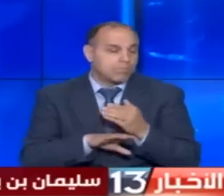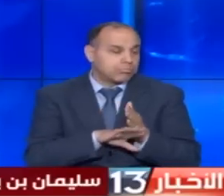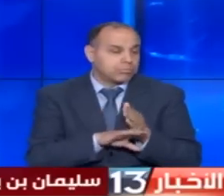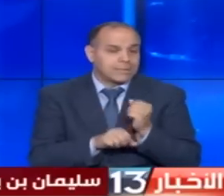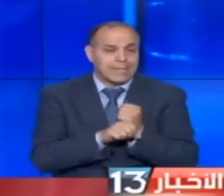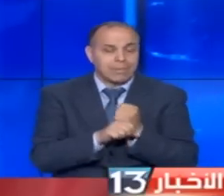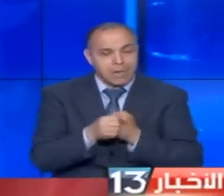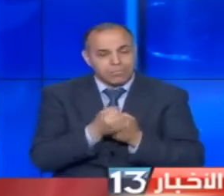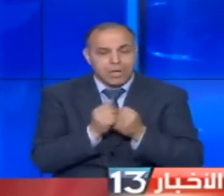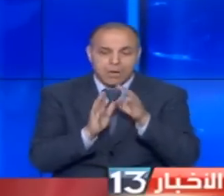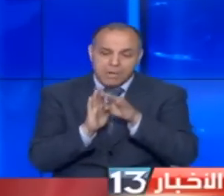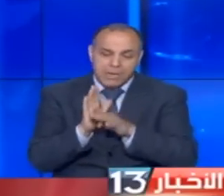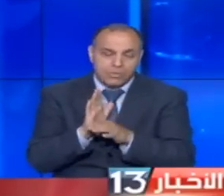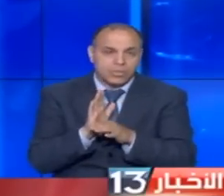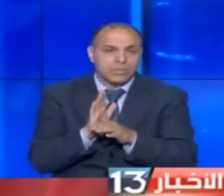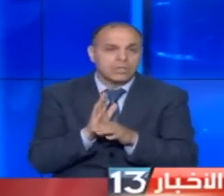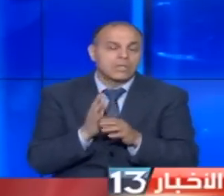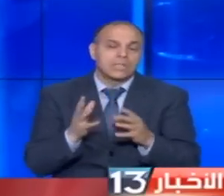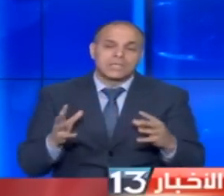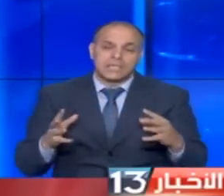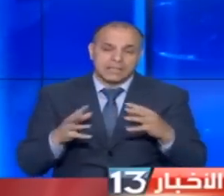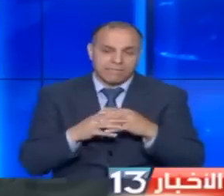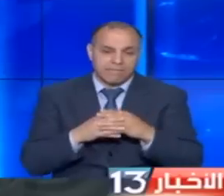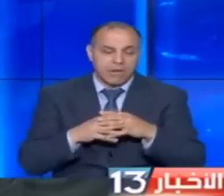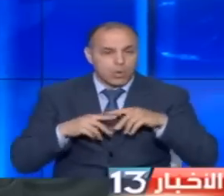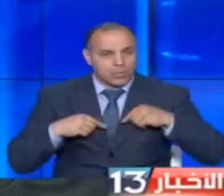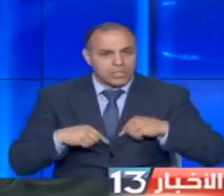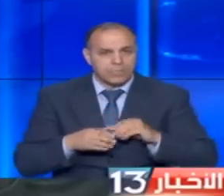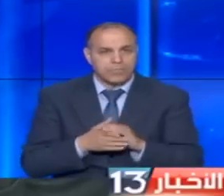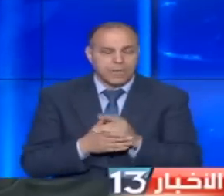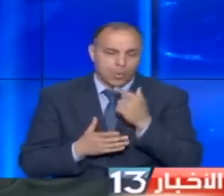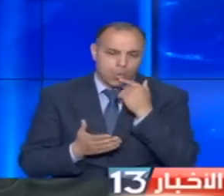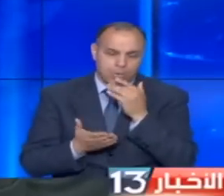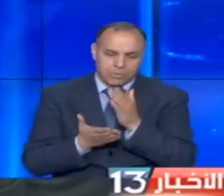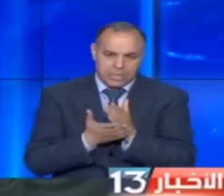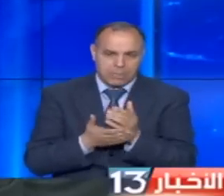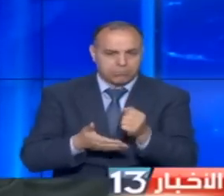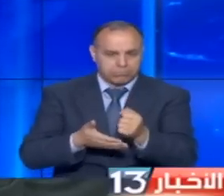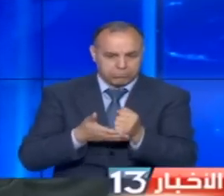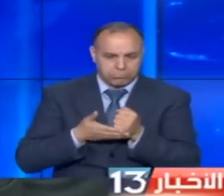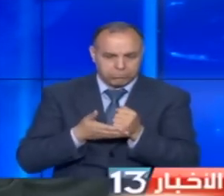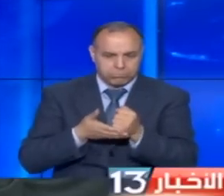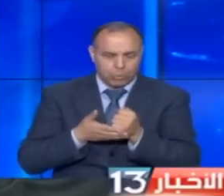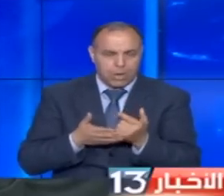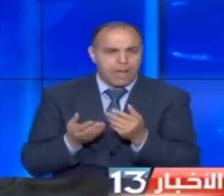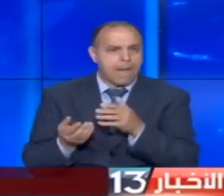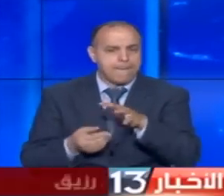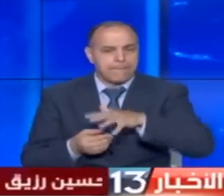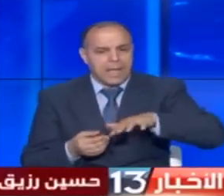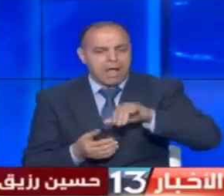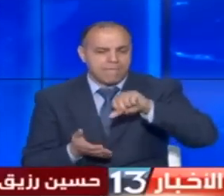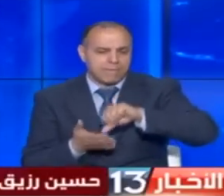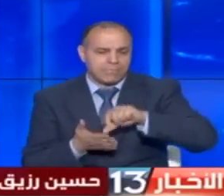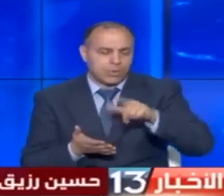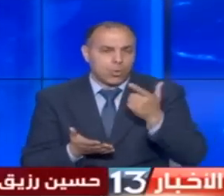برامج متناغمه مع توجهات الوزاره بالتعاون فينا وضعنا البيئي